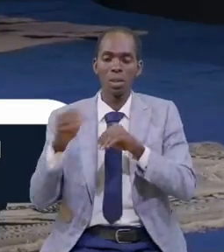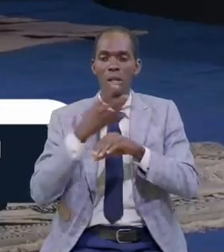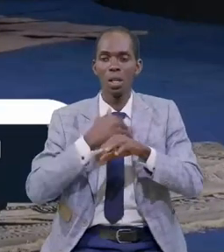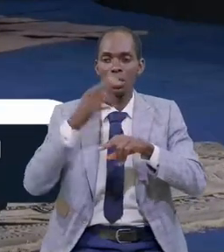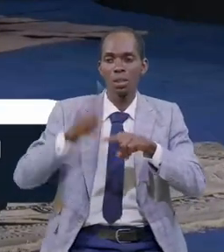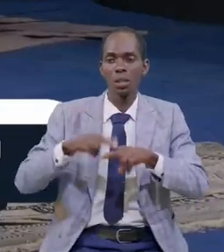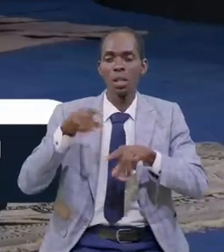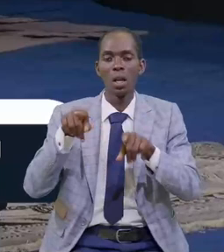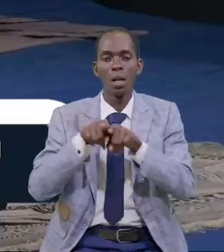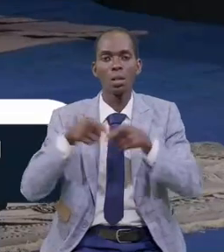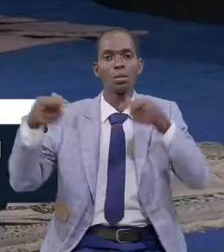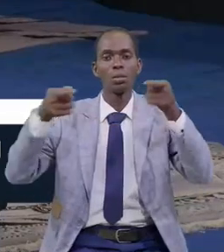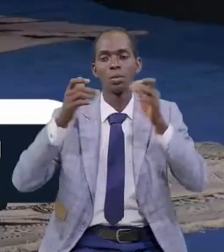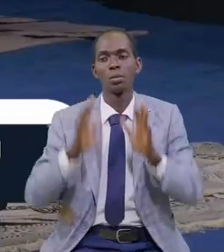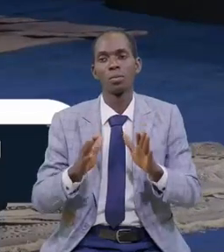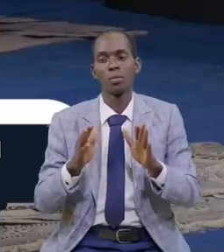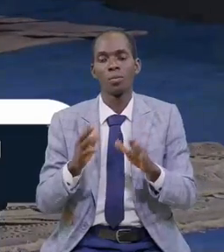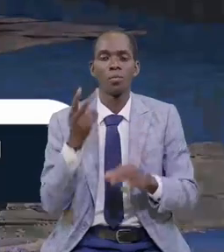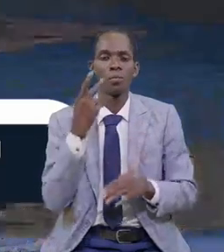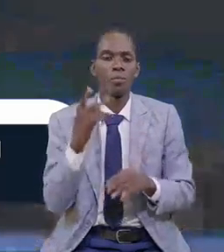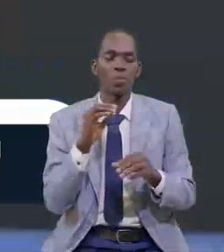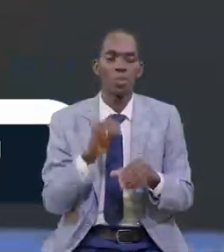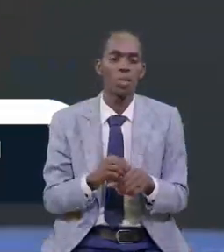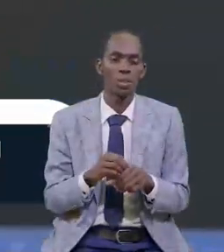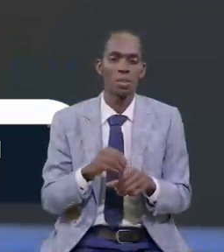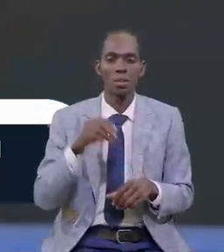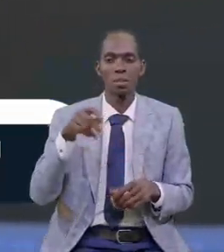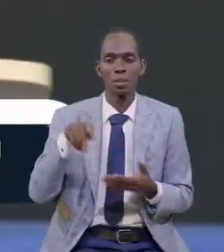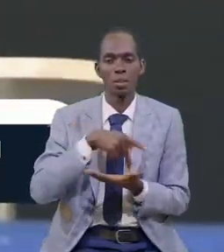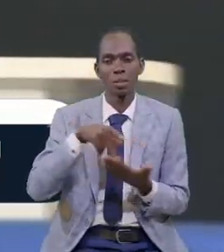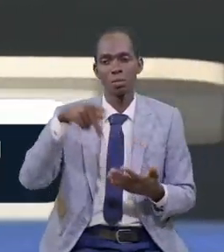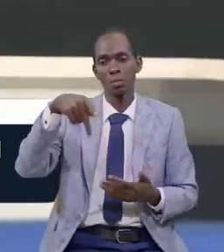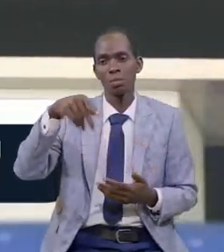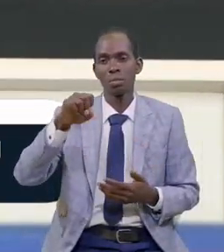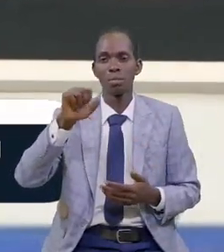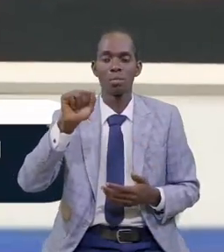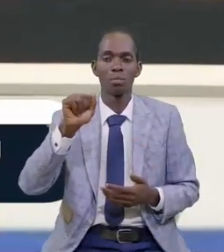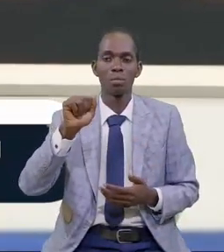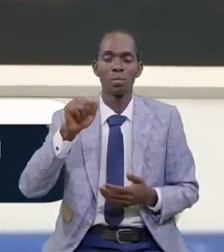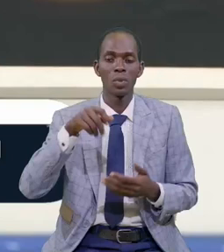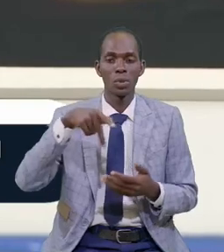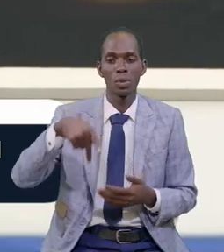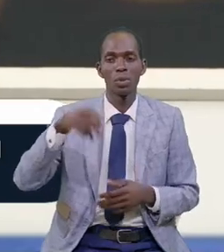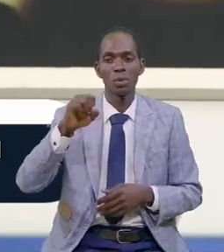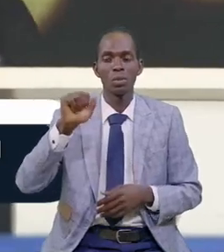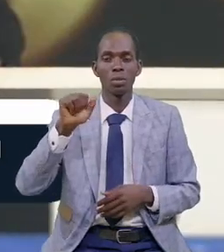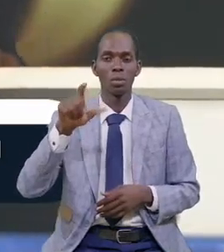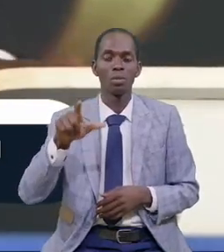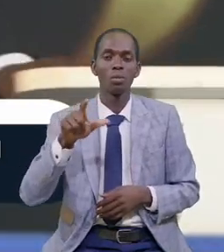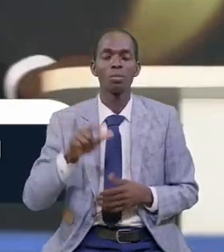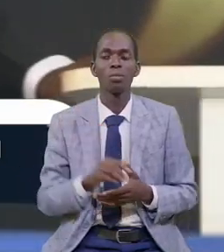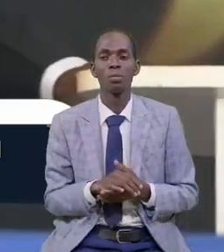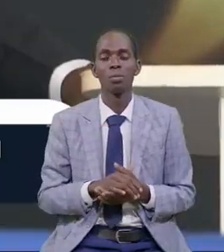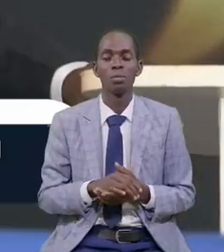assis en tant que souverain psaume 2 psaume